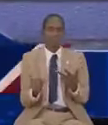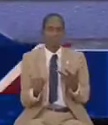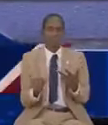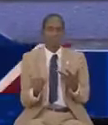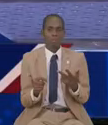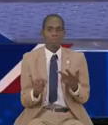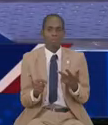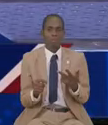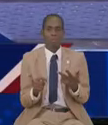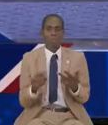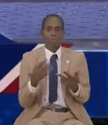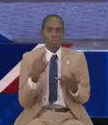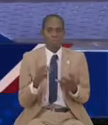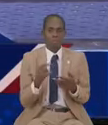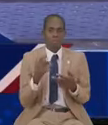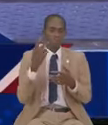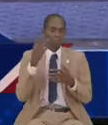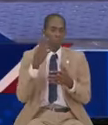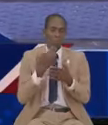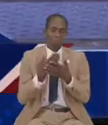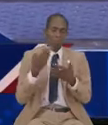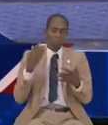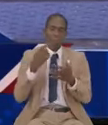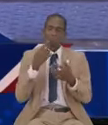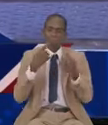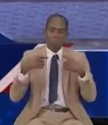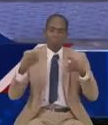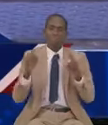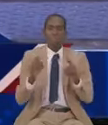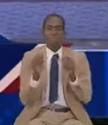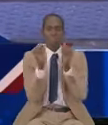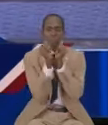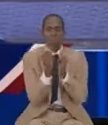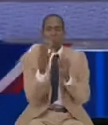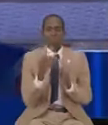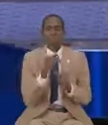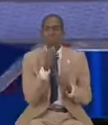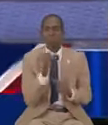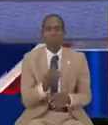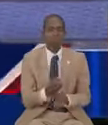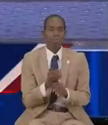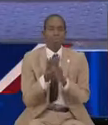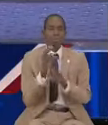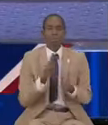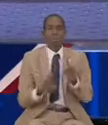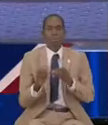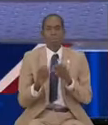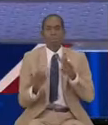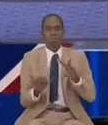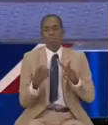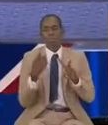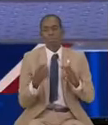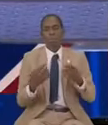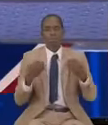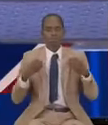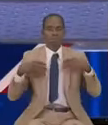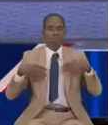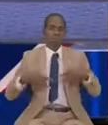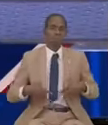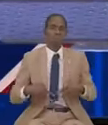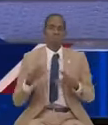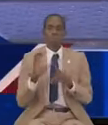prédit du peuple infidèle de la condition peuple d'une période